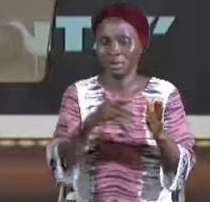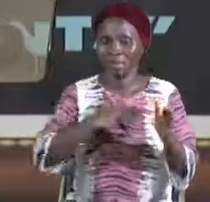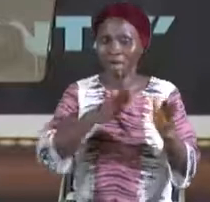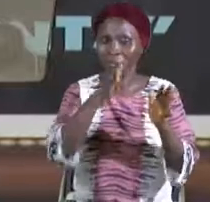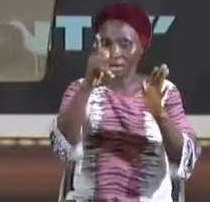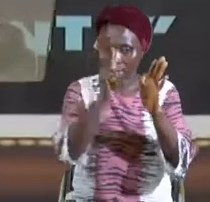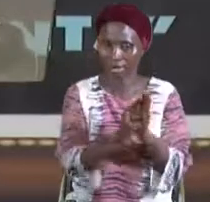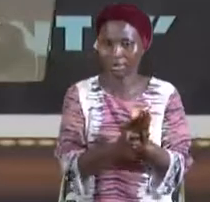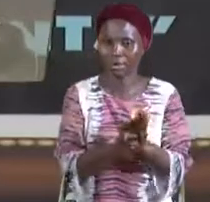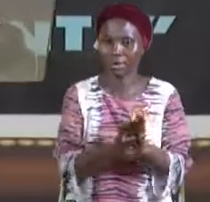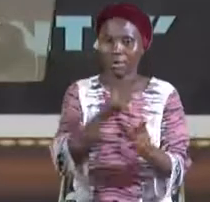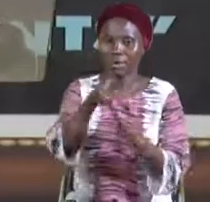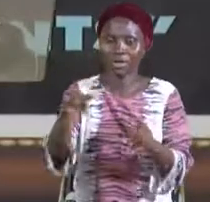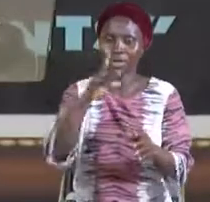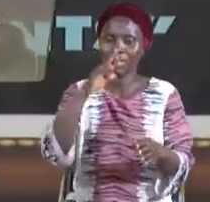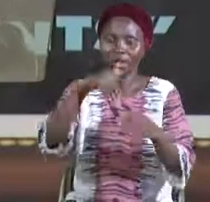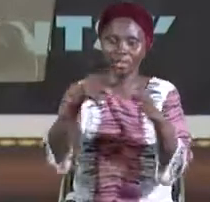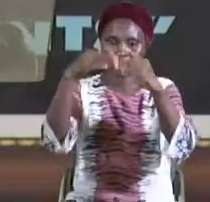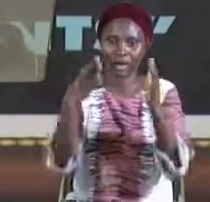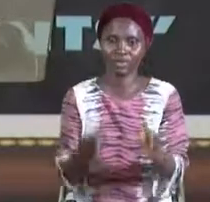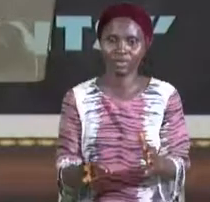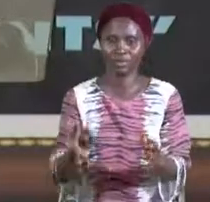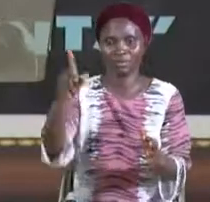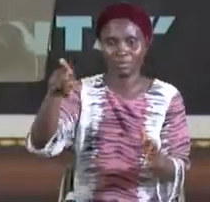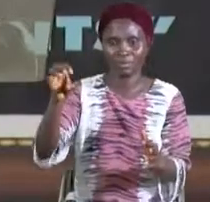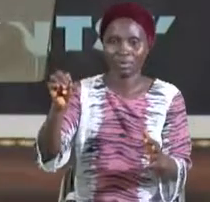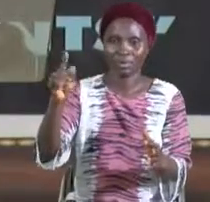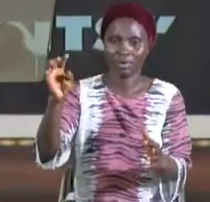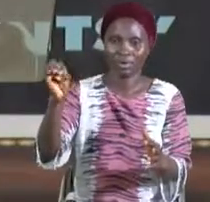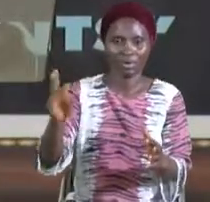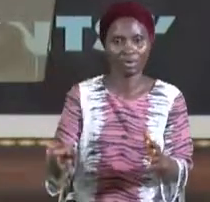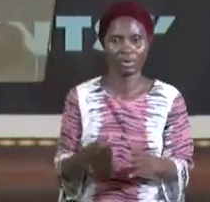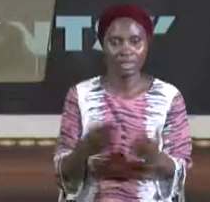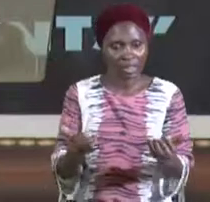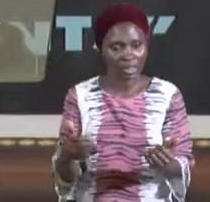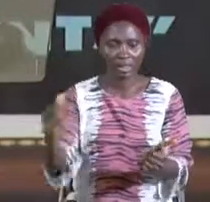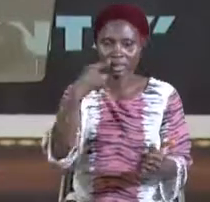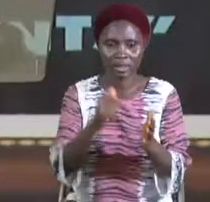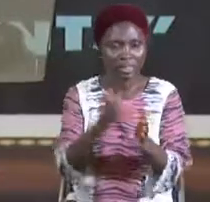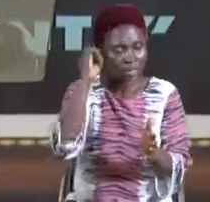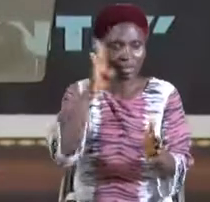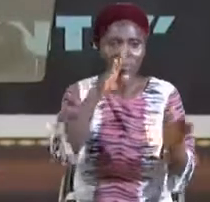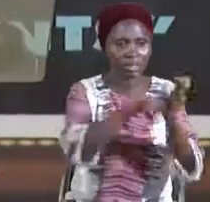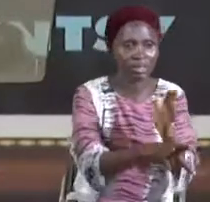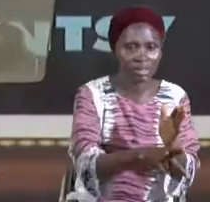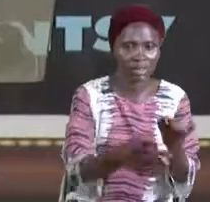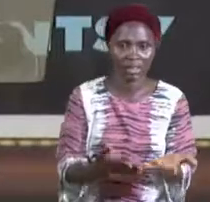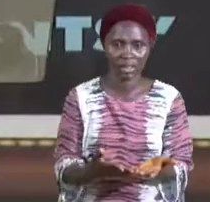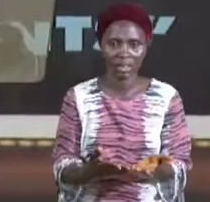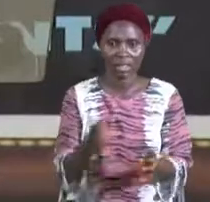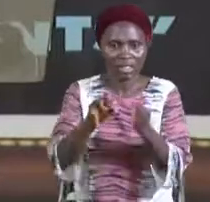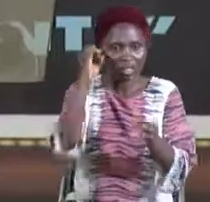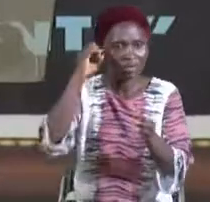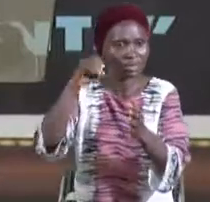maison de Simon Pierre, maintenant il dit, il va tuer. S'il est tué, et il s'en va. Qu'est-ce qui va